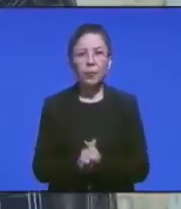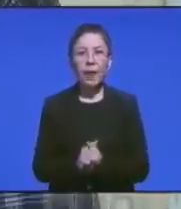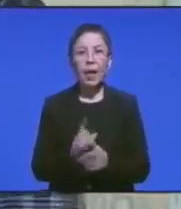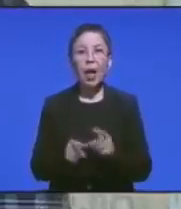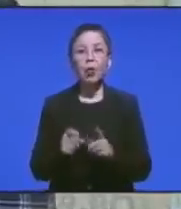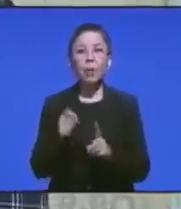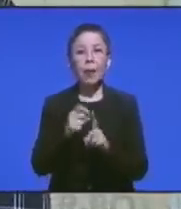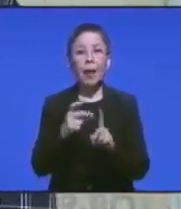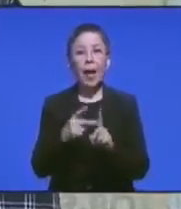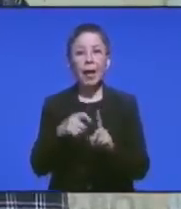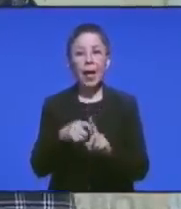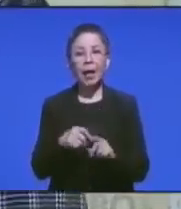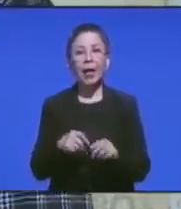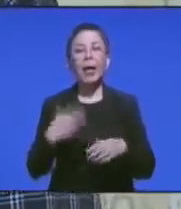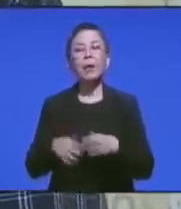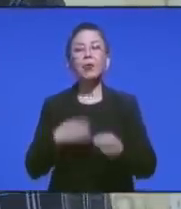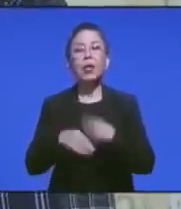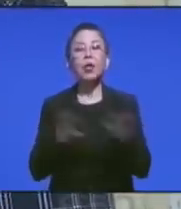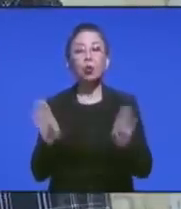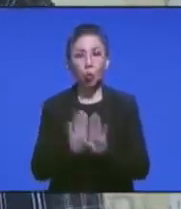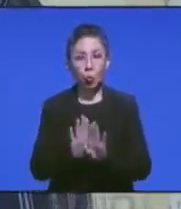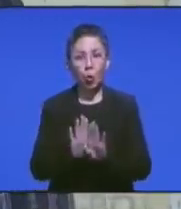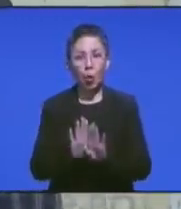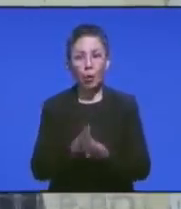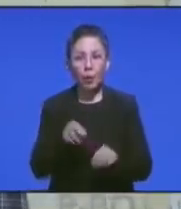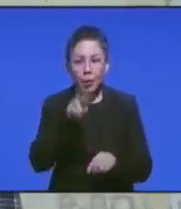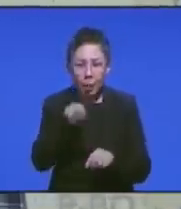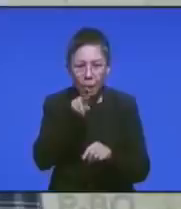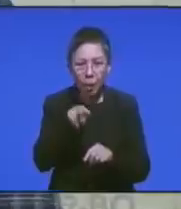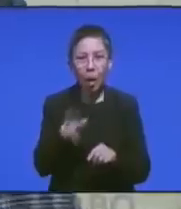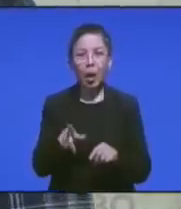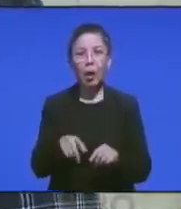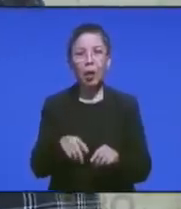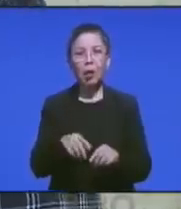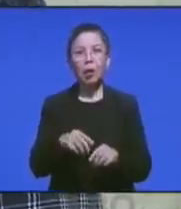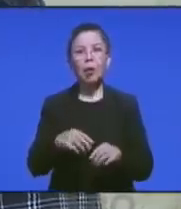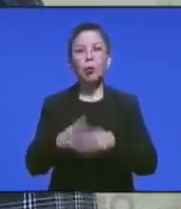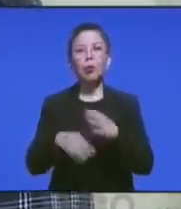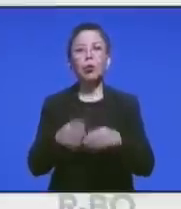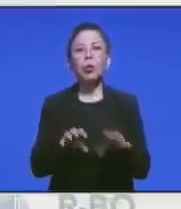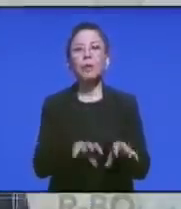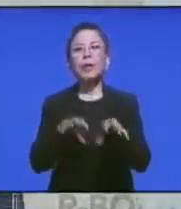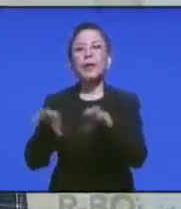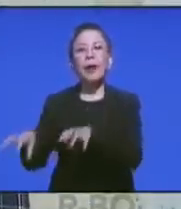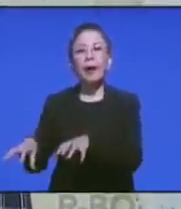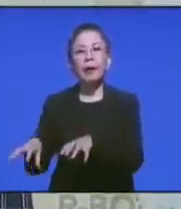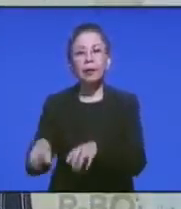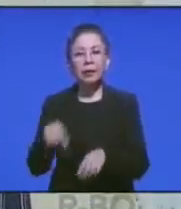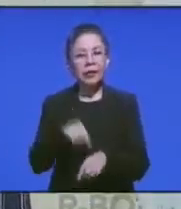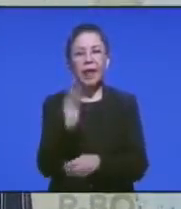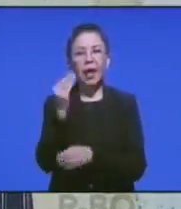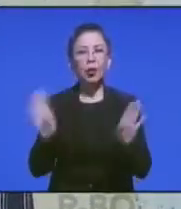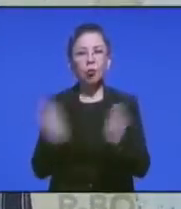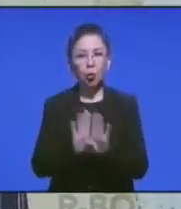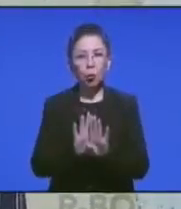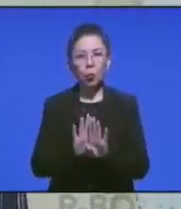Kalau di PHK itu karena PT-nya tutup. Tapi nggak taunya kita usut demi usut, katanya sih pindah ke daerah. Nggak dilanjut lagi.